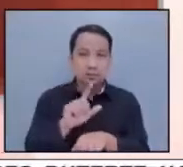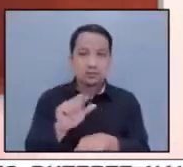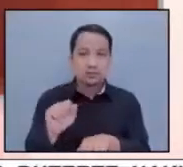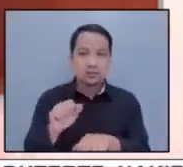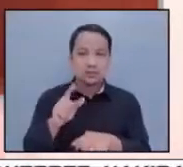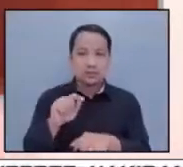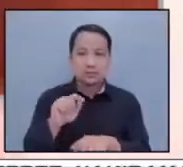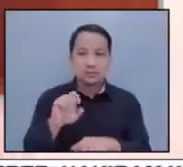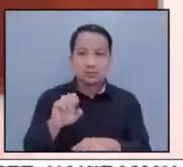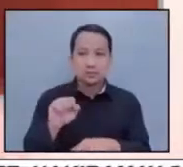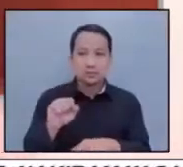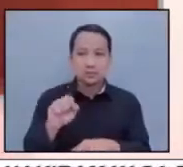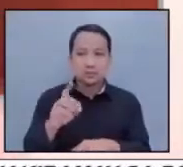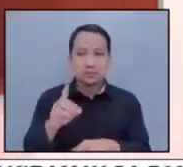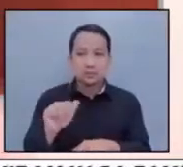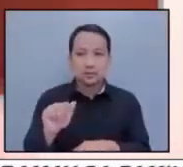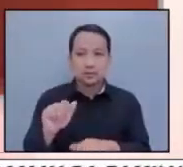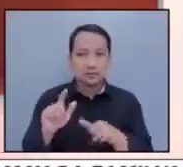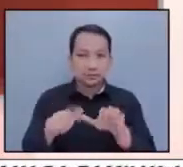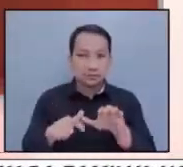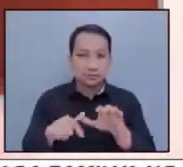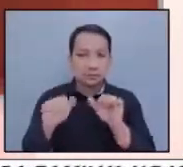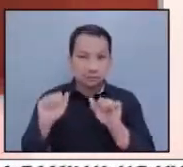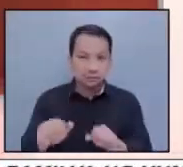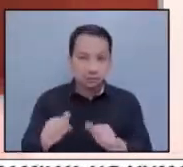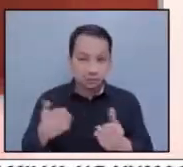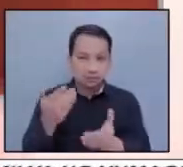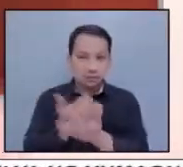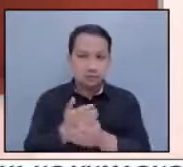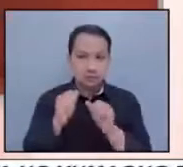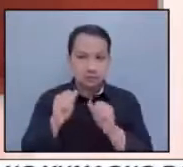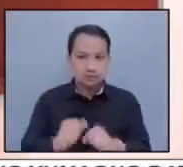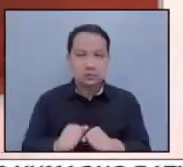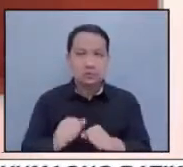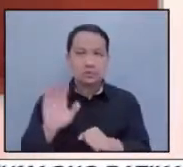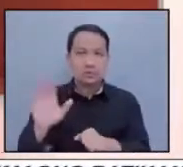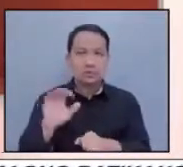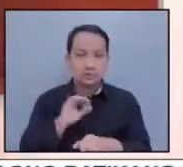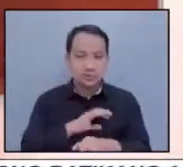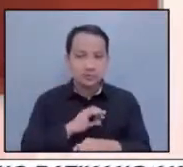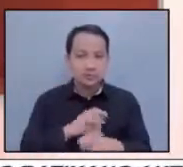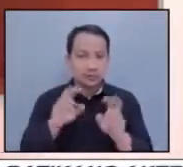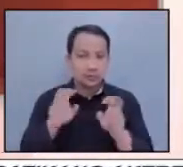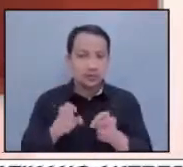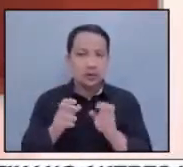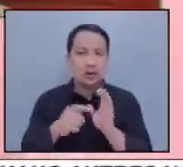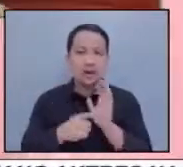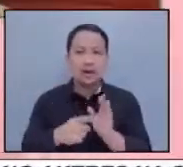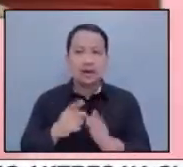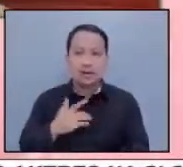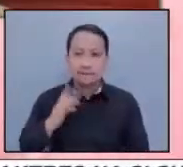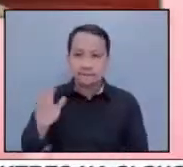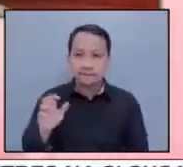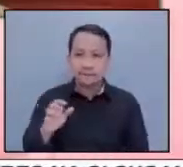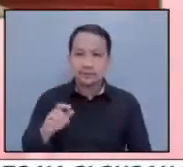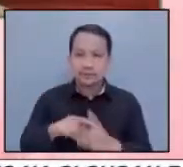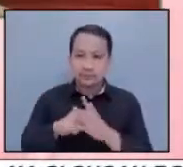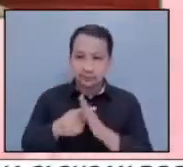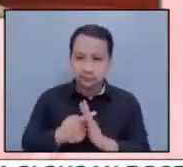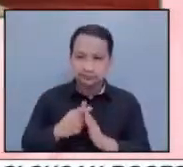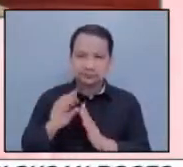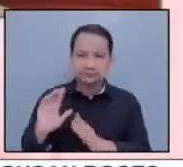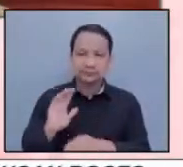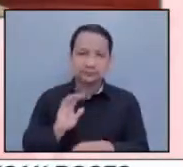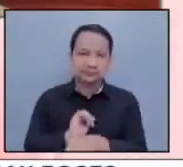mga PWD na pwede po mapakinabangan at magkaroon din po kayo ng tinatawag nating simulang pang kabuhayan po.